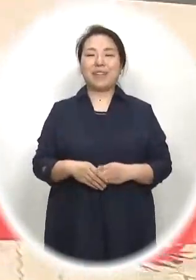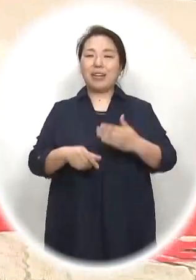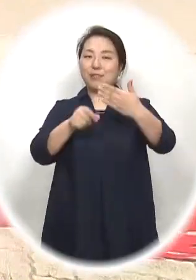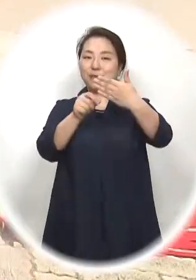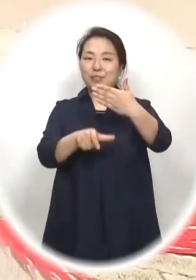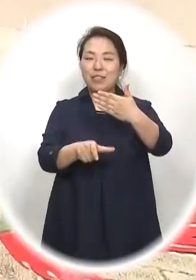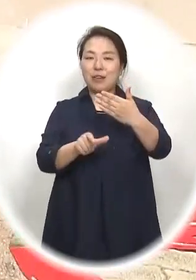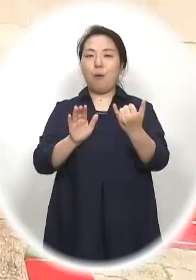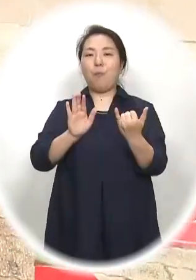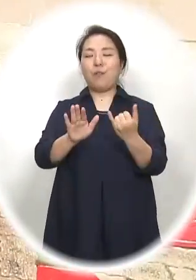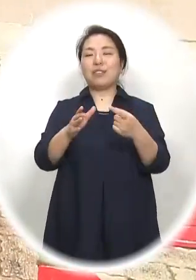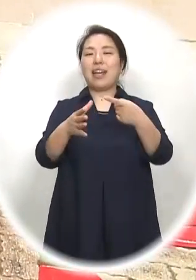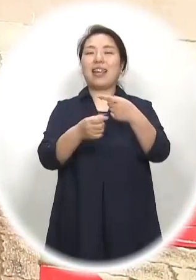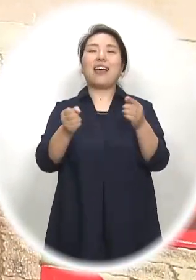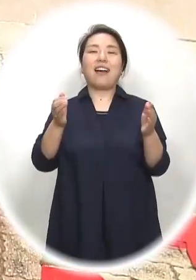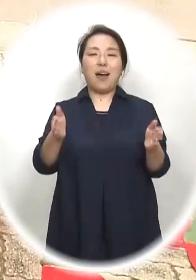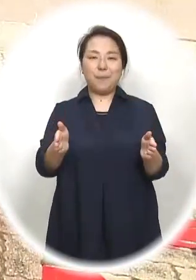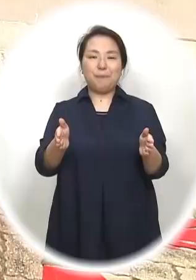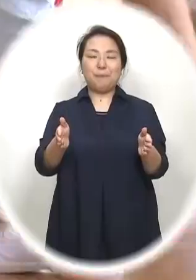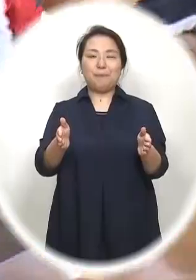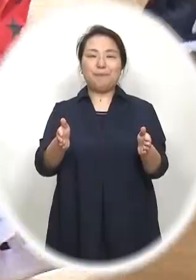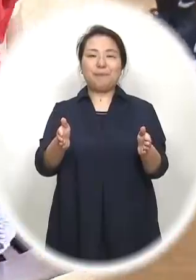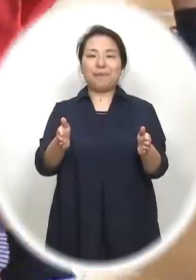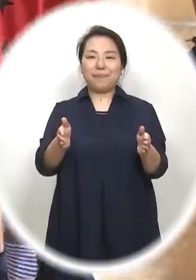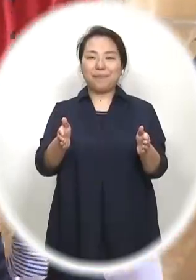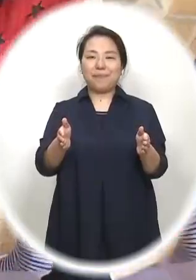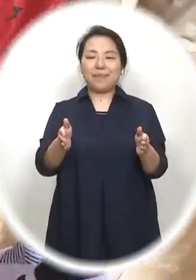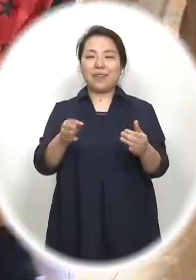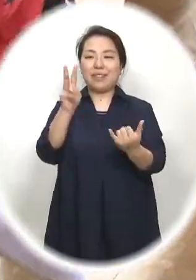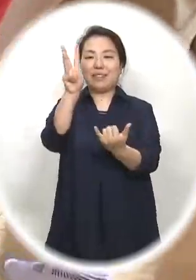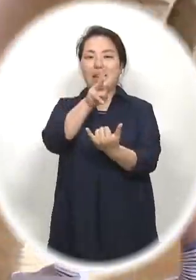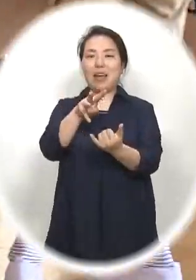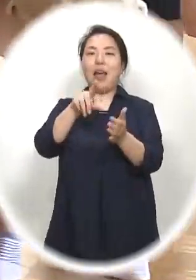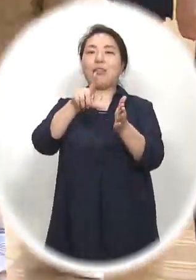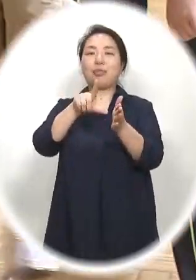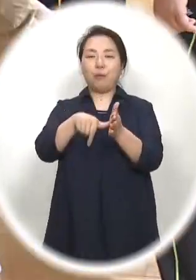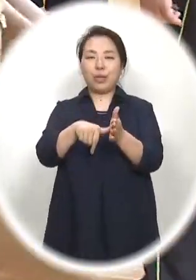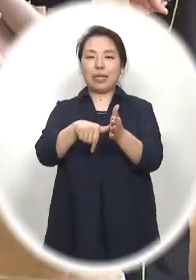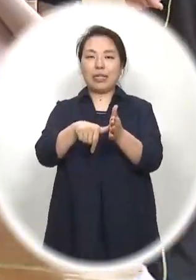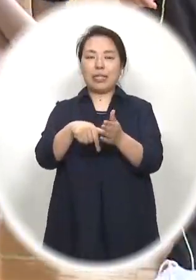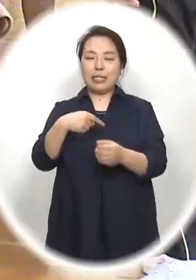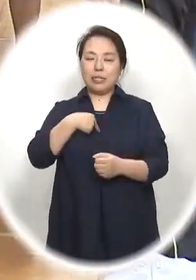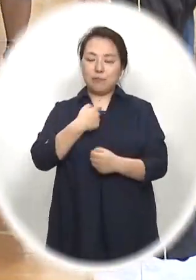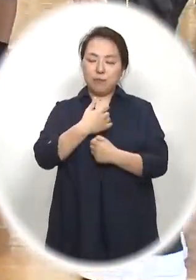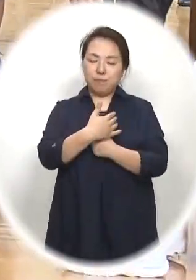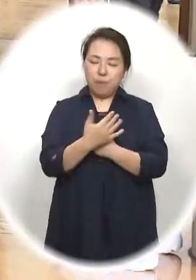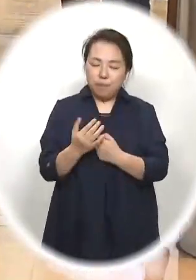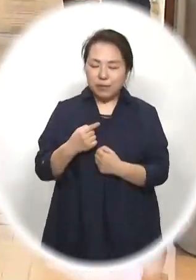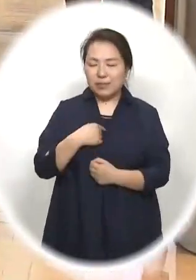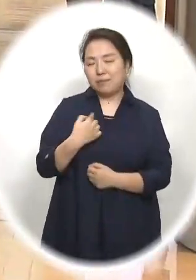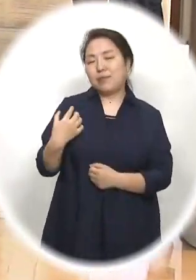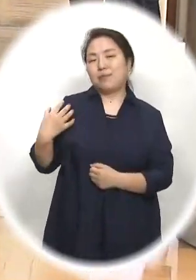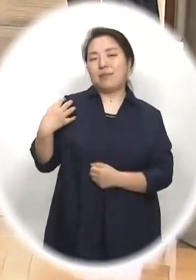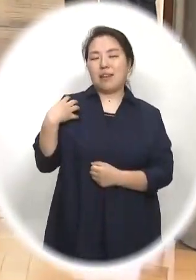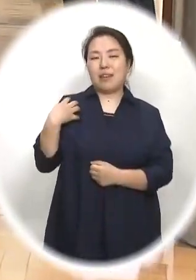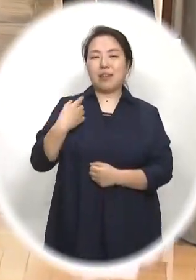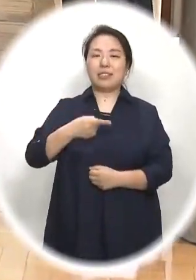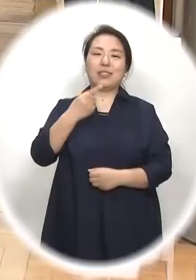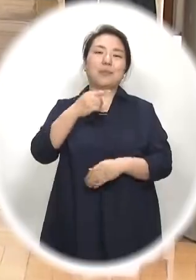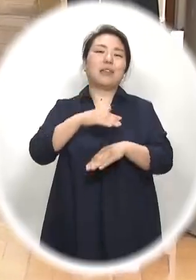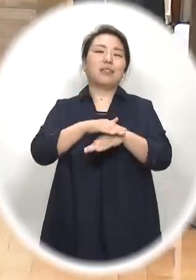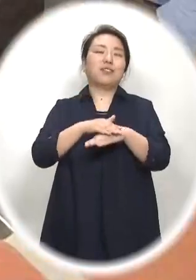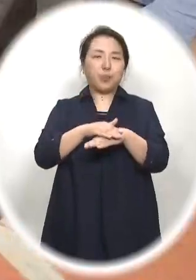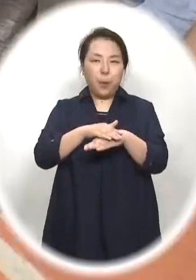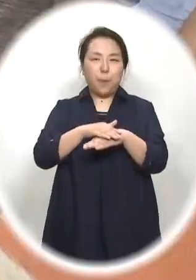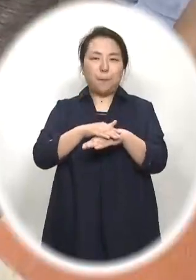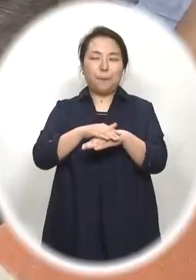9月は防災月間です。災害時、まずは自分の身は自分で守ることが一番